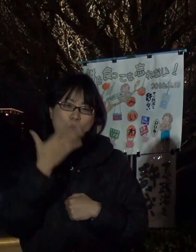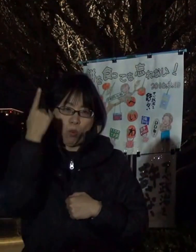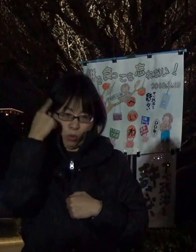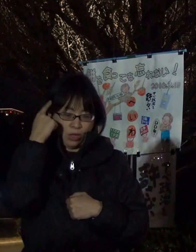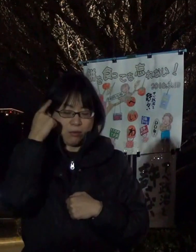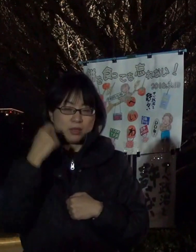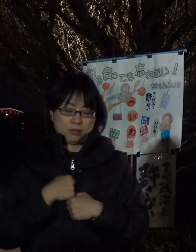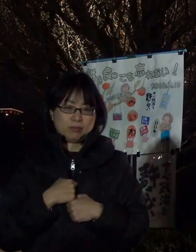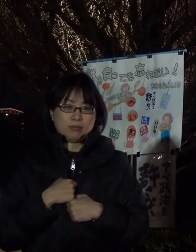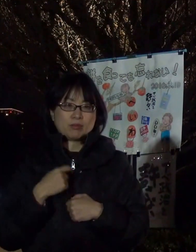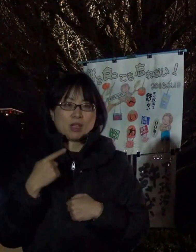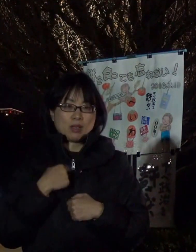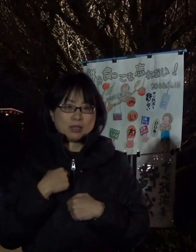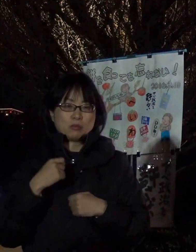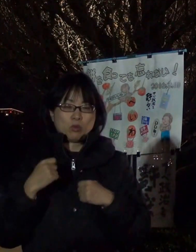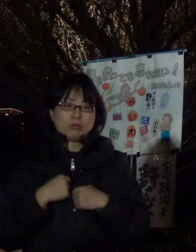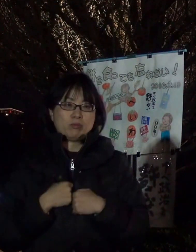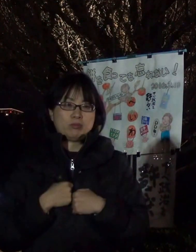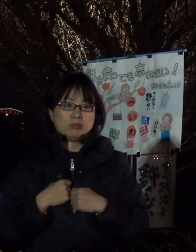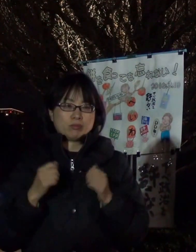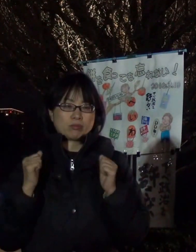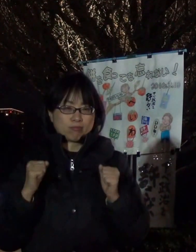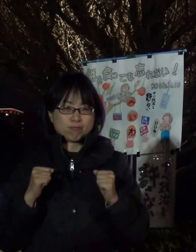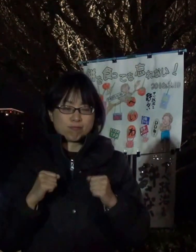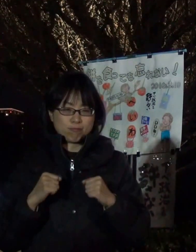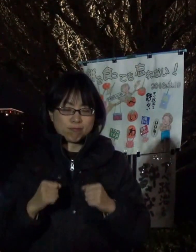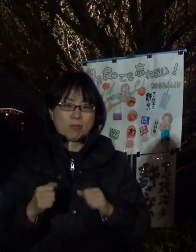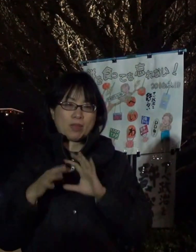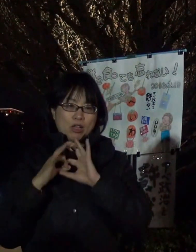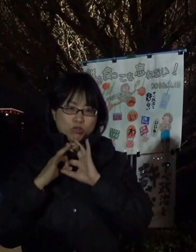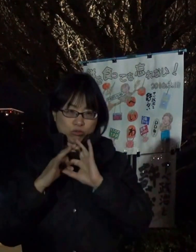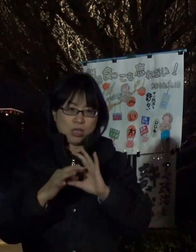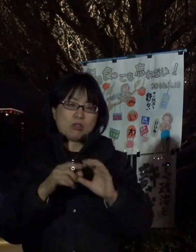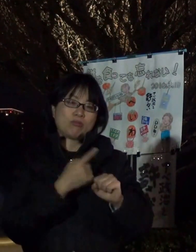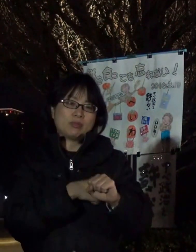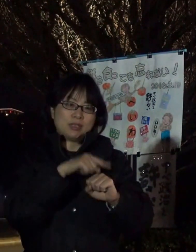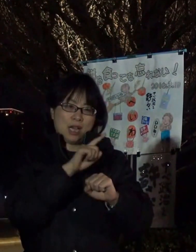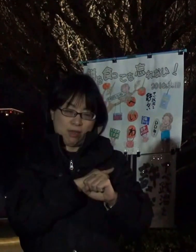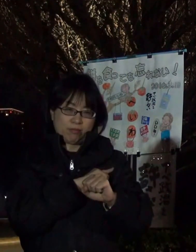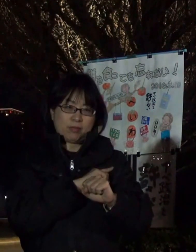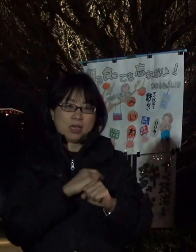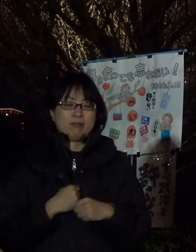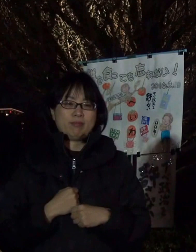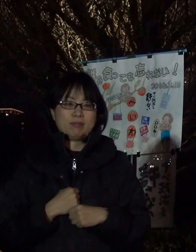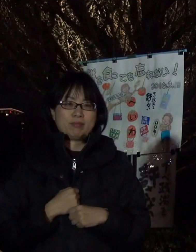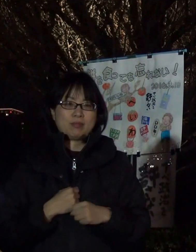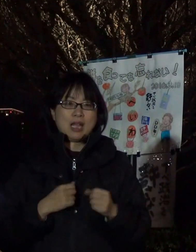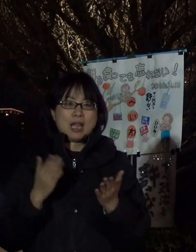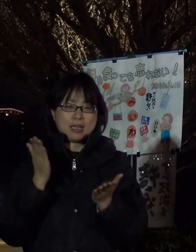の、いつも言いますけど継続は力なりやめちゃダメなんですね。